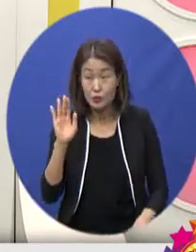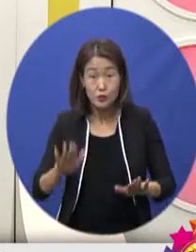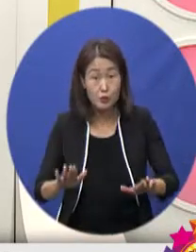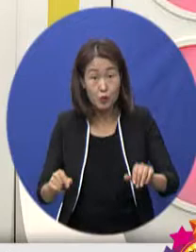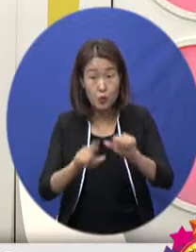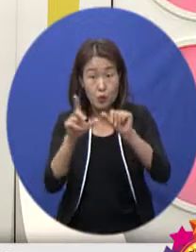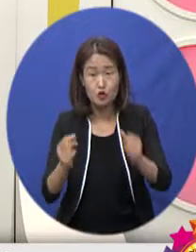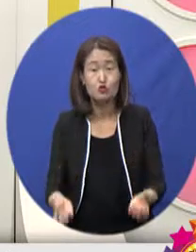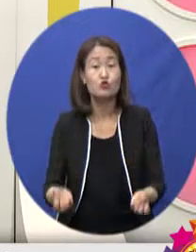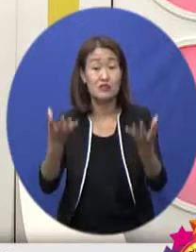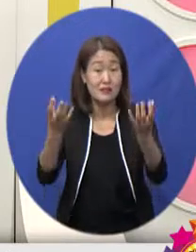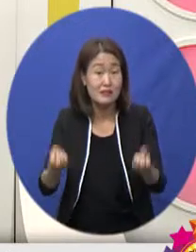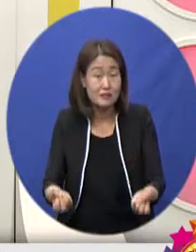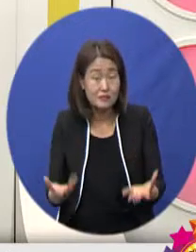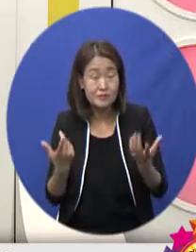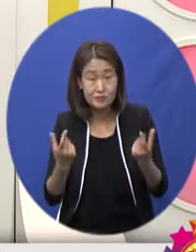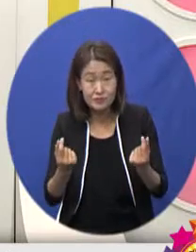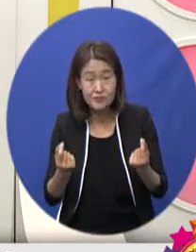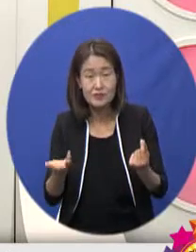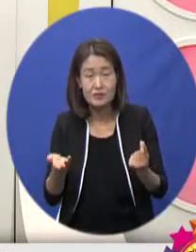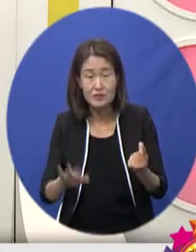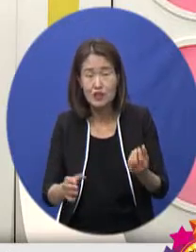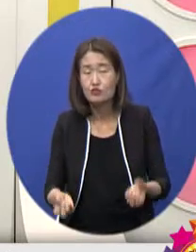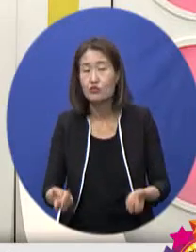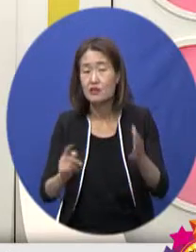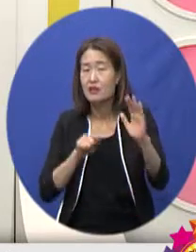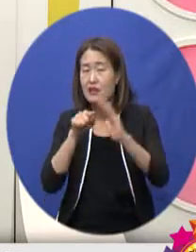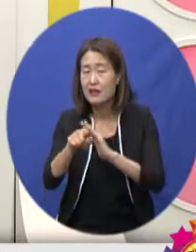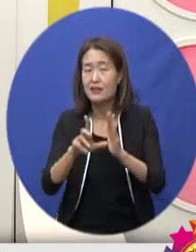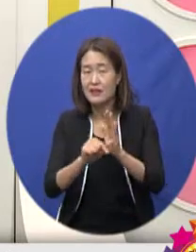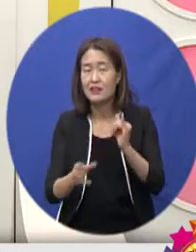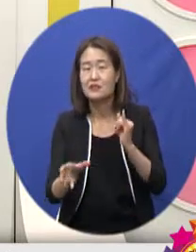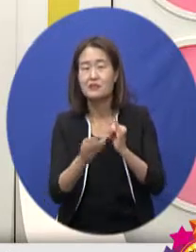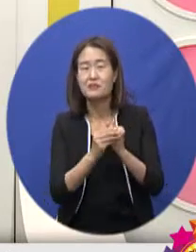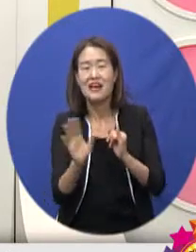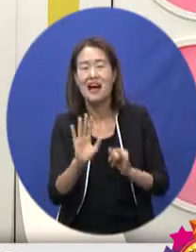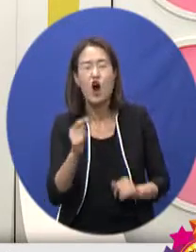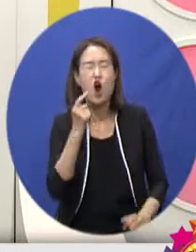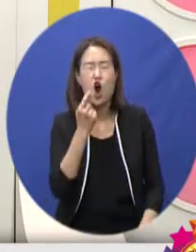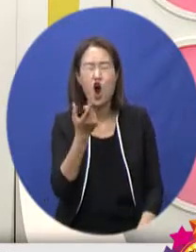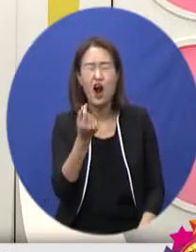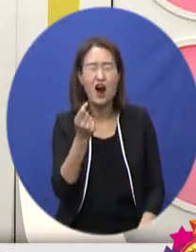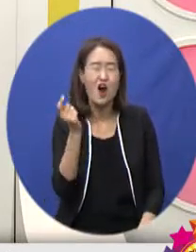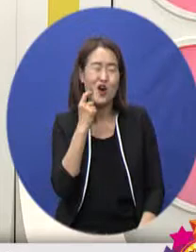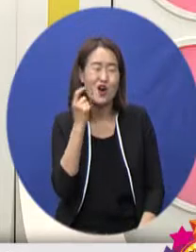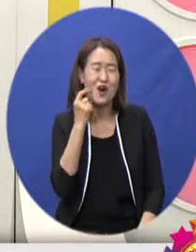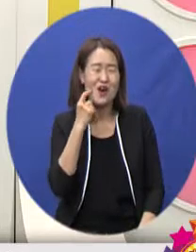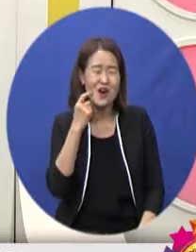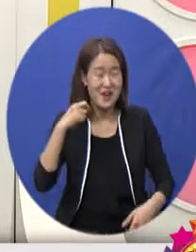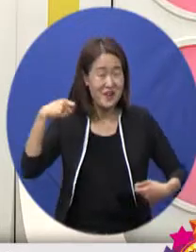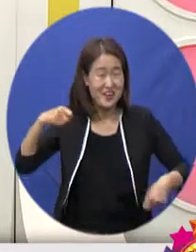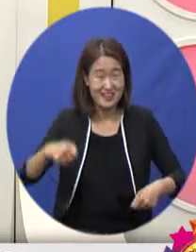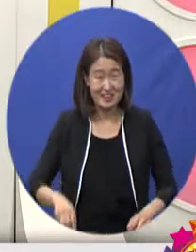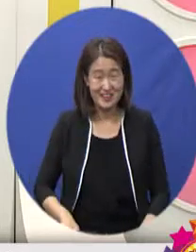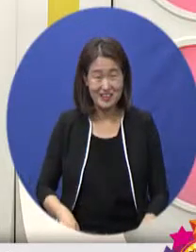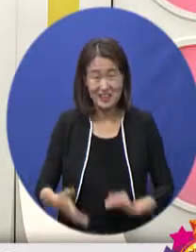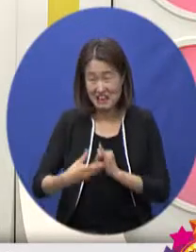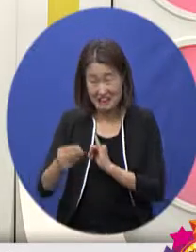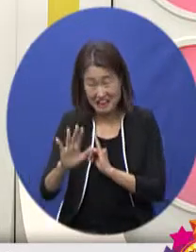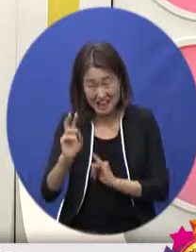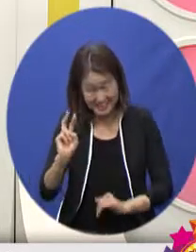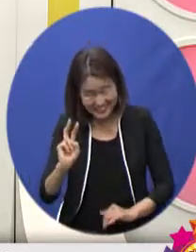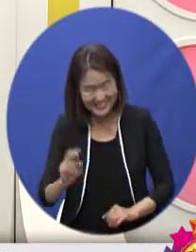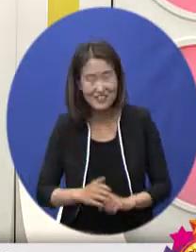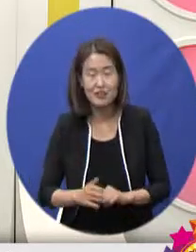기간이잖아요. 네. 그 축제 가면은 살짝 그 임신하지 않은 척 하거든요. 네. 안 불러줄까봐? 근데